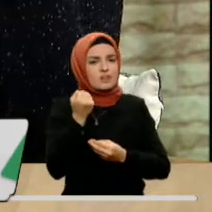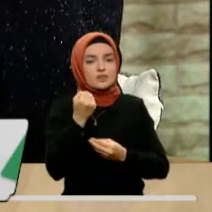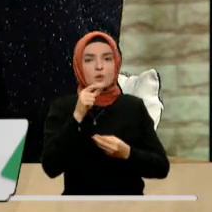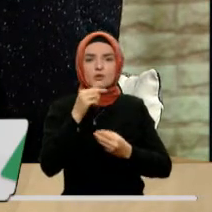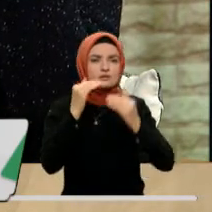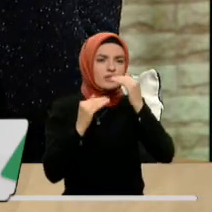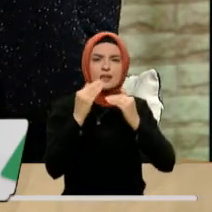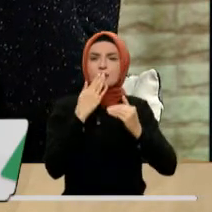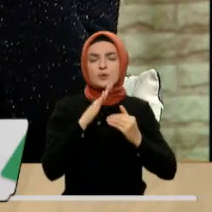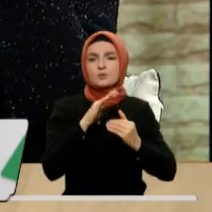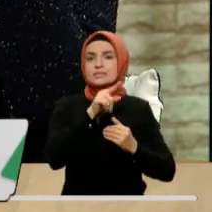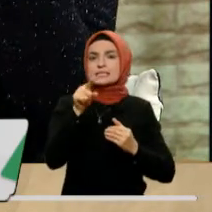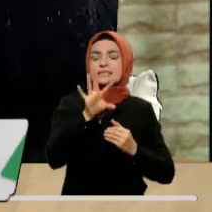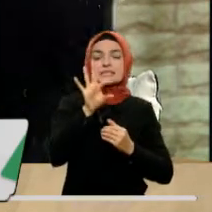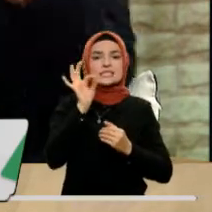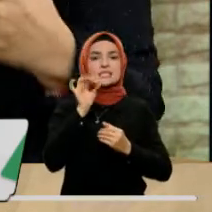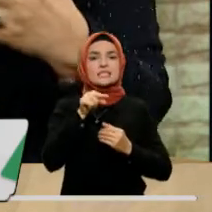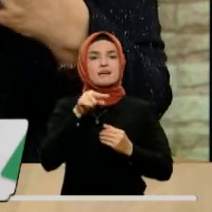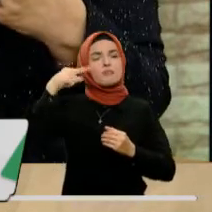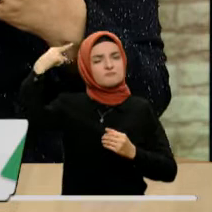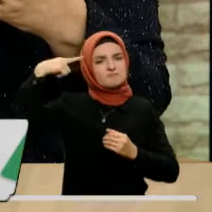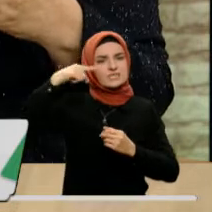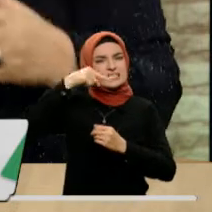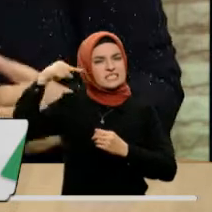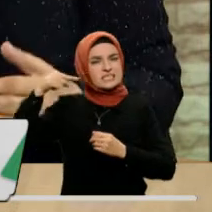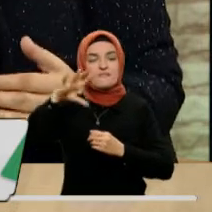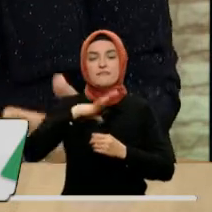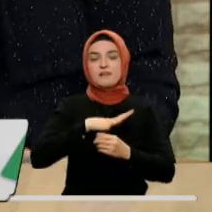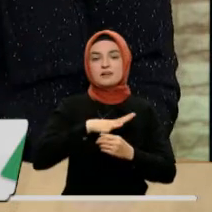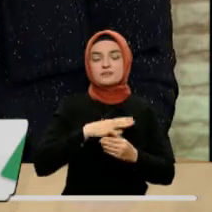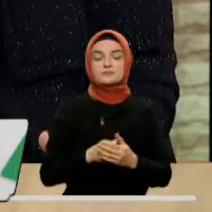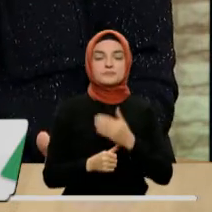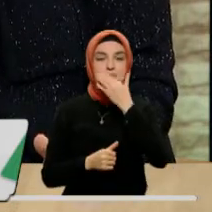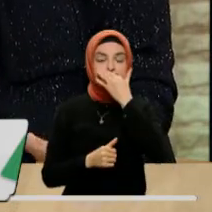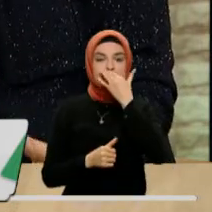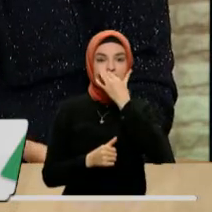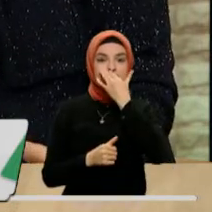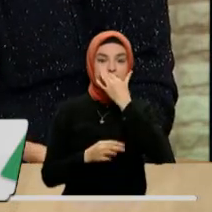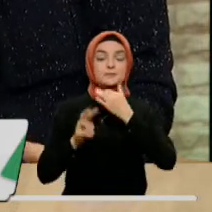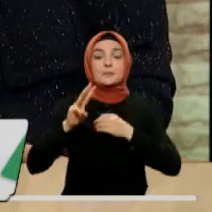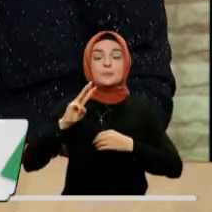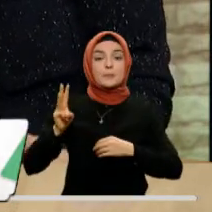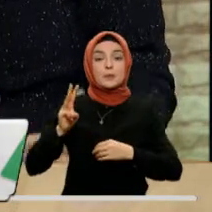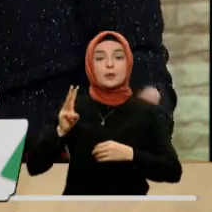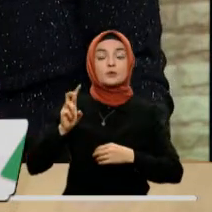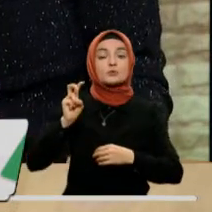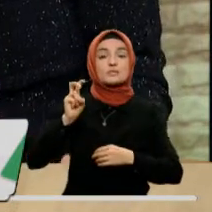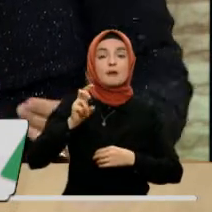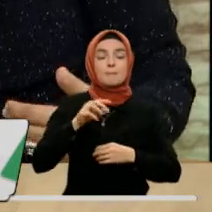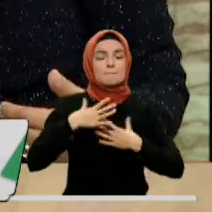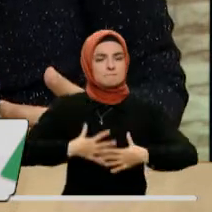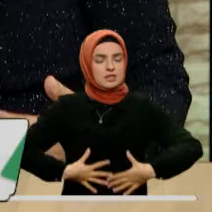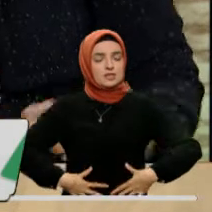Sizin seçeceğiniz şeyin aklınızdaki sınırıdır bu. Yani 38 beden giyiyorsunuz, 40 seçerseniz bol